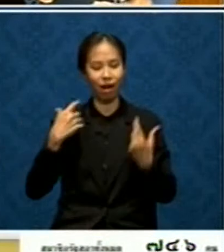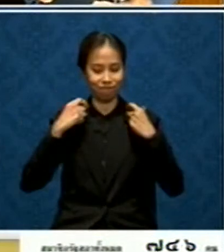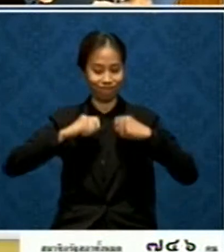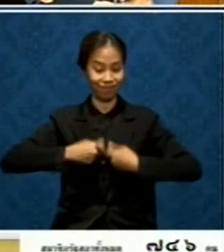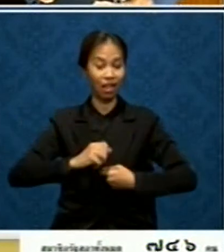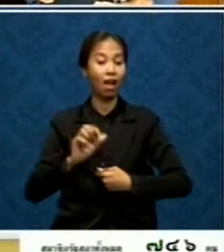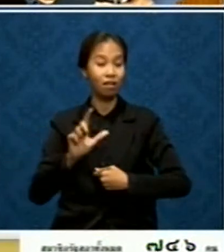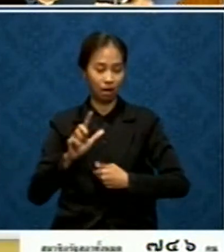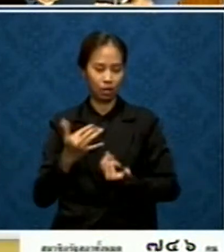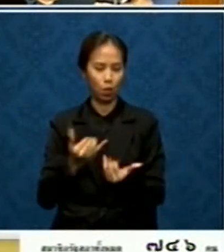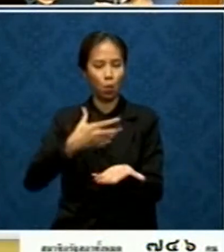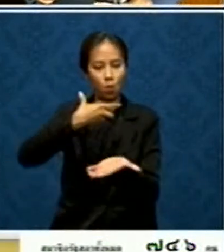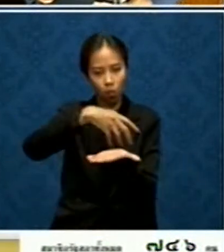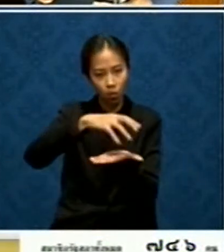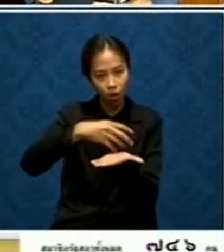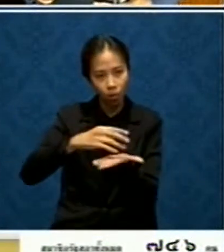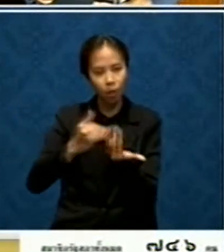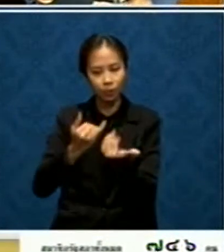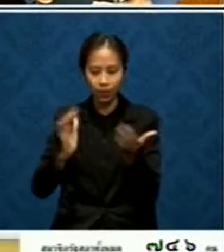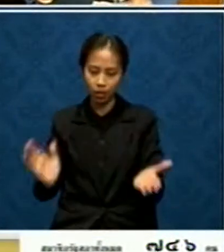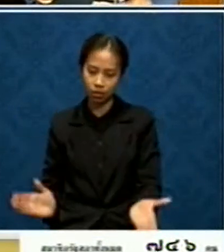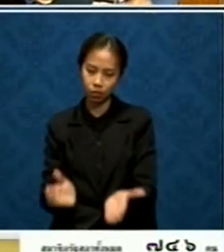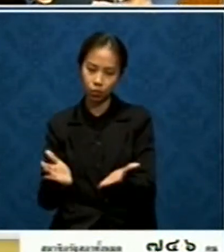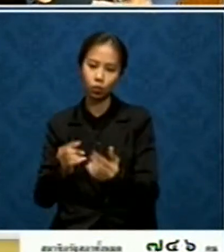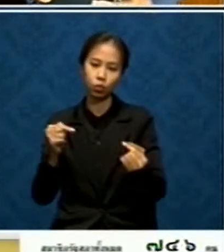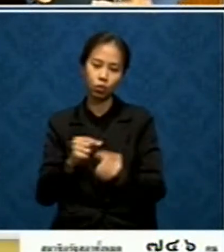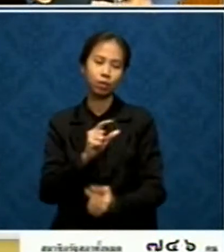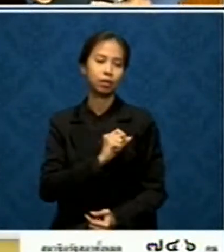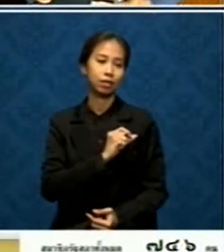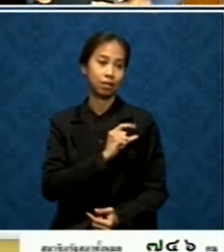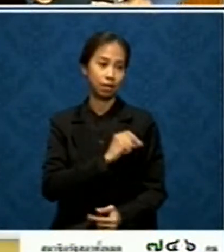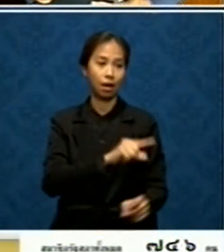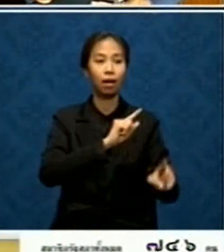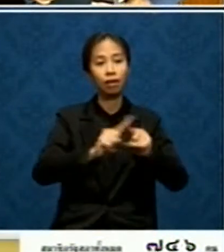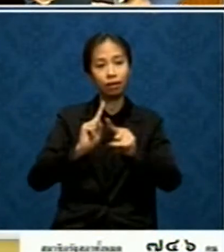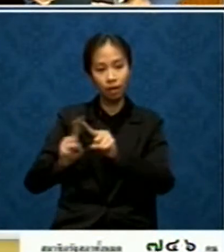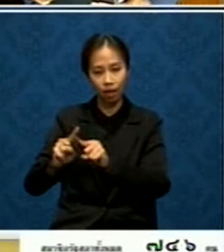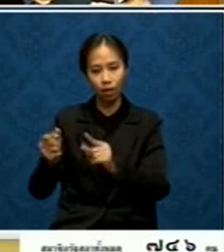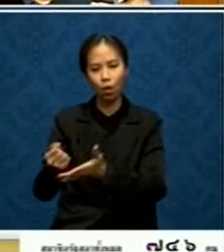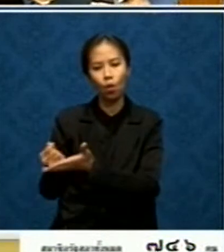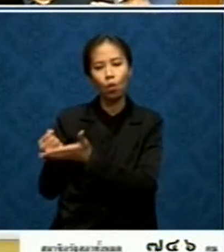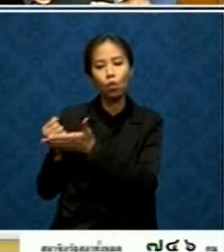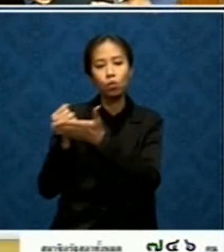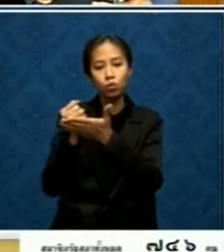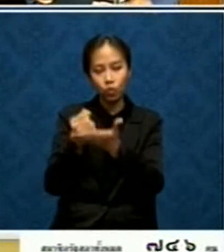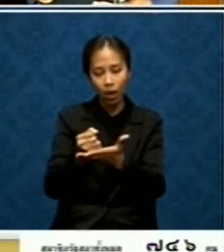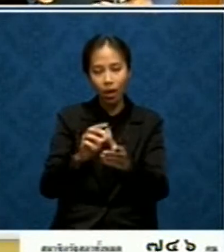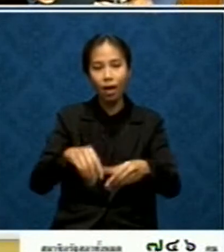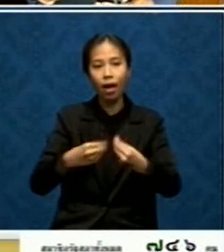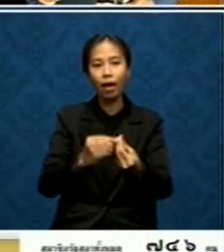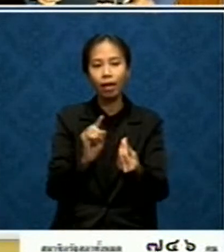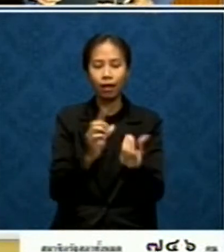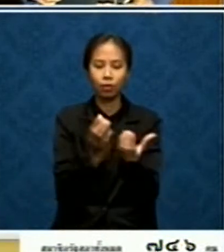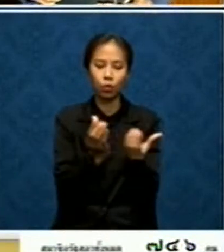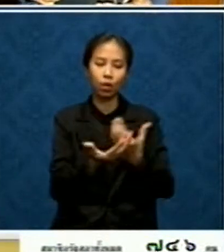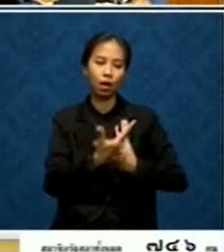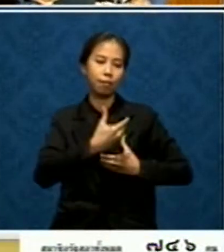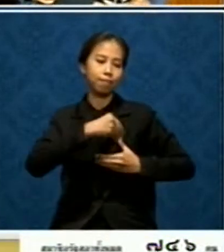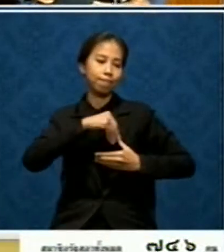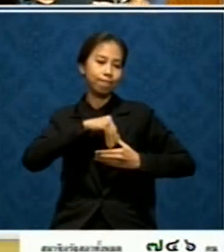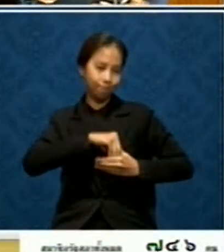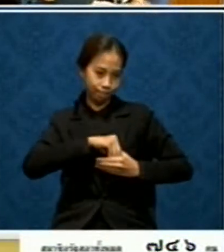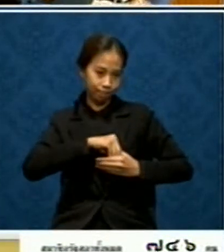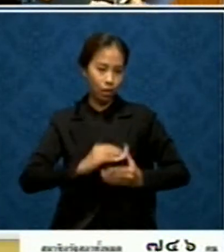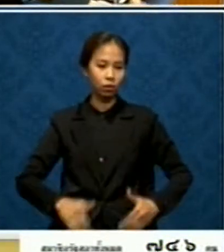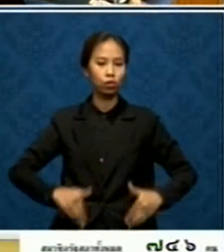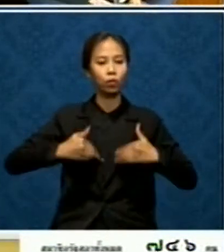องตลอดจนส่งเสริมสถาบันศาสนาให้เป็นกลไกในการสร้างคุณธรรมและจริยธรรมในการ